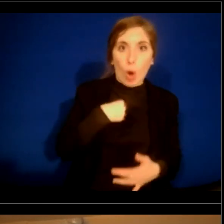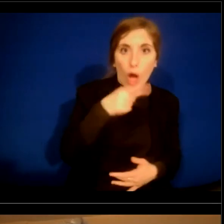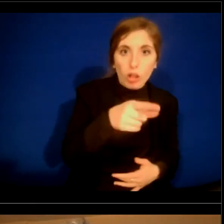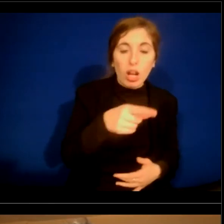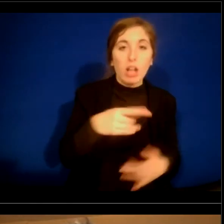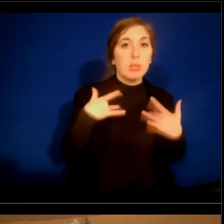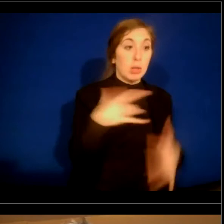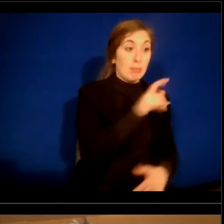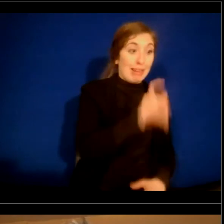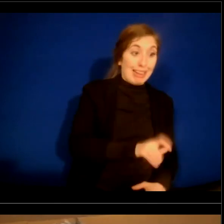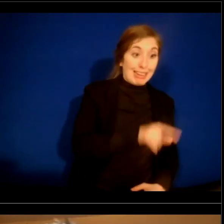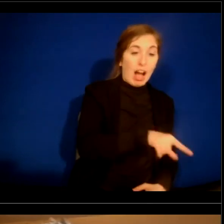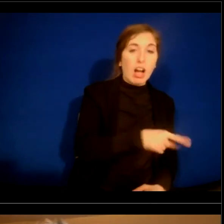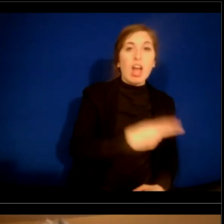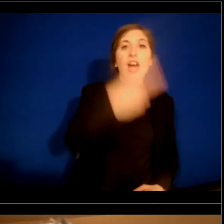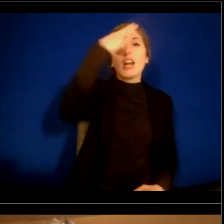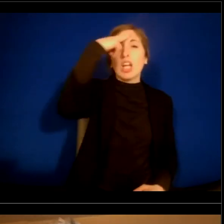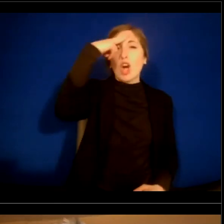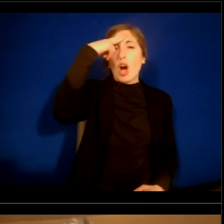e